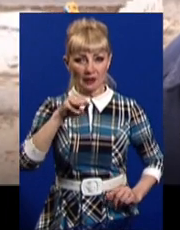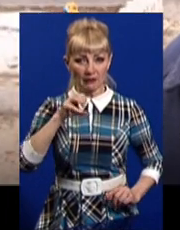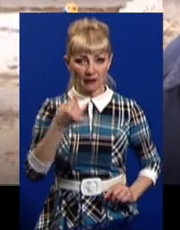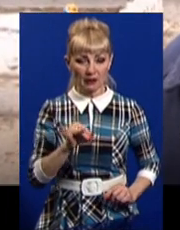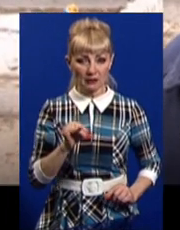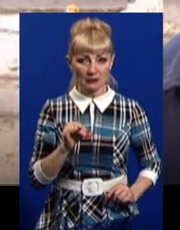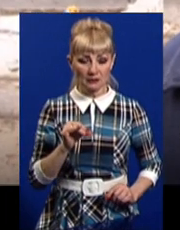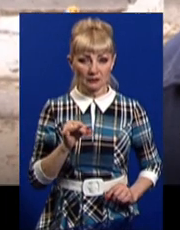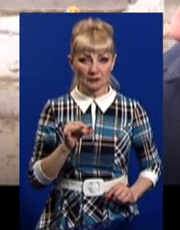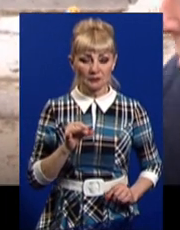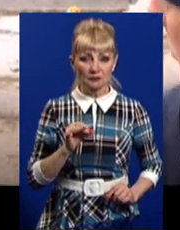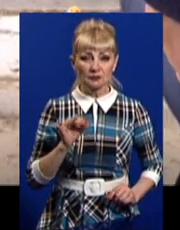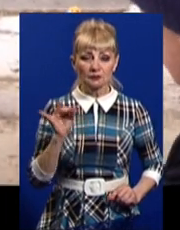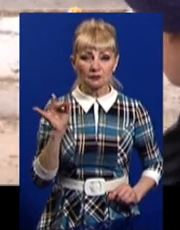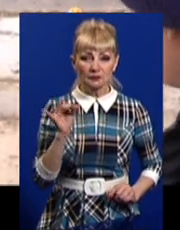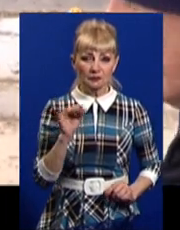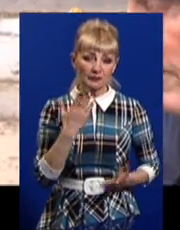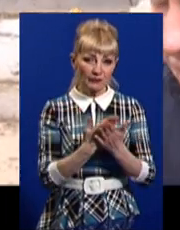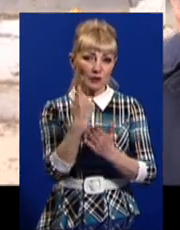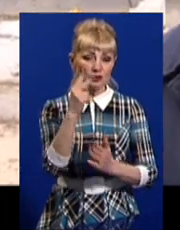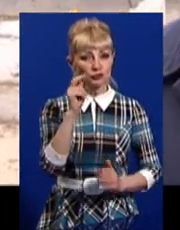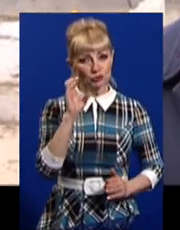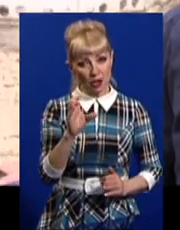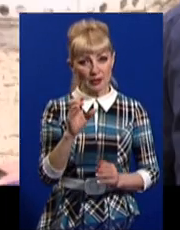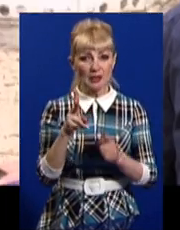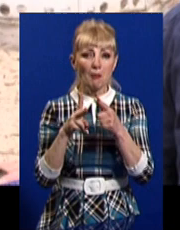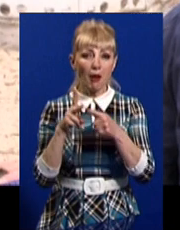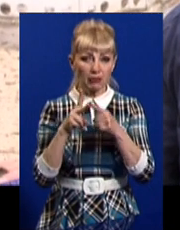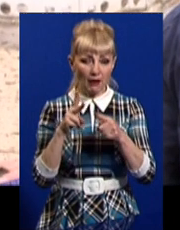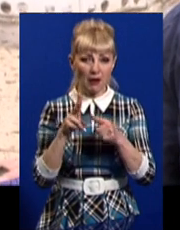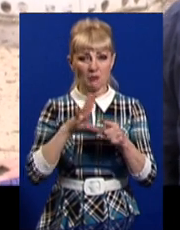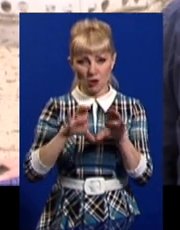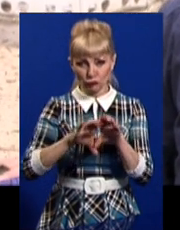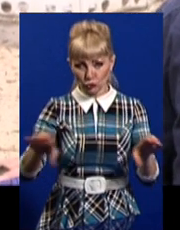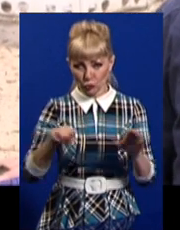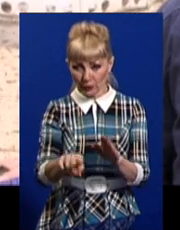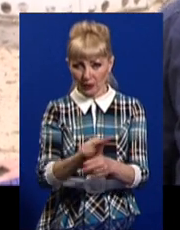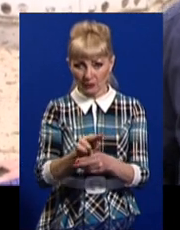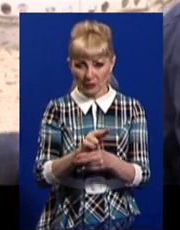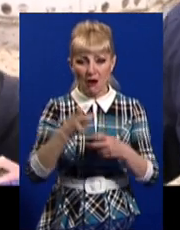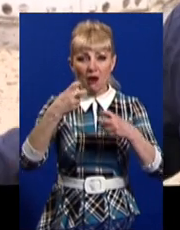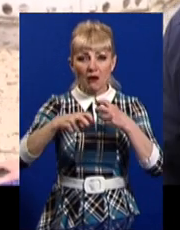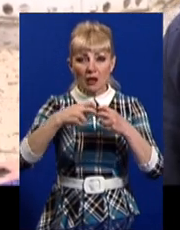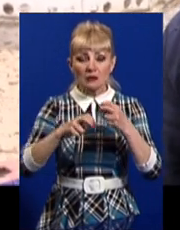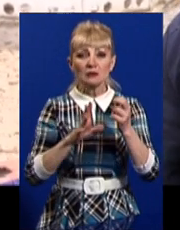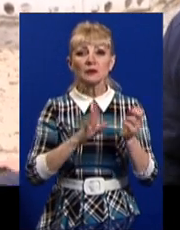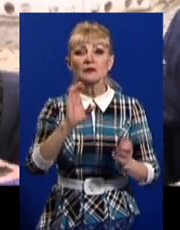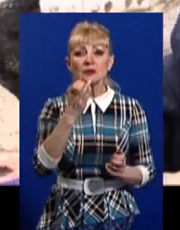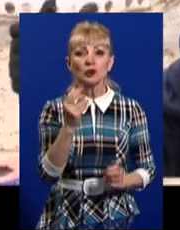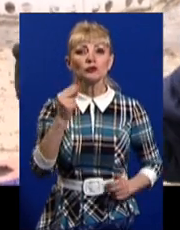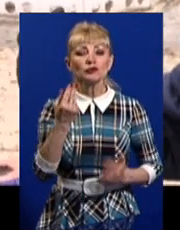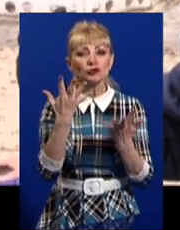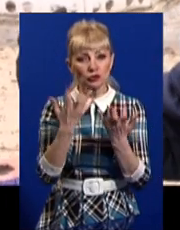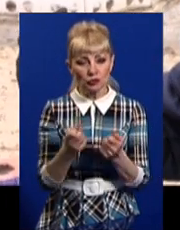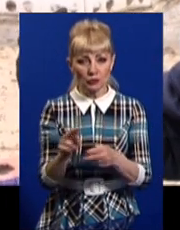Вони були співробітники тепломереж. Десь годину-півтори сиділи у трубі. Взагалі від початку розрили ще всереду. В четвер вони ще